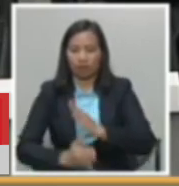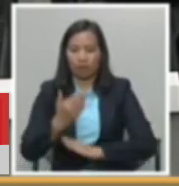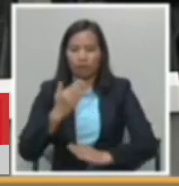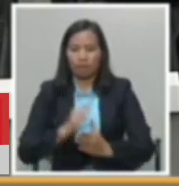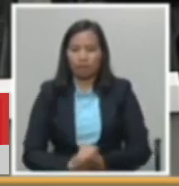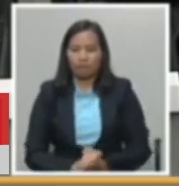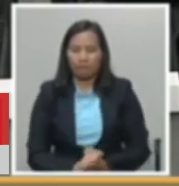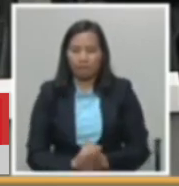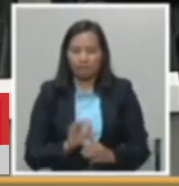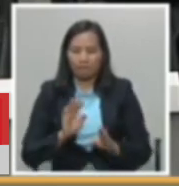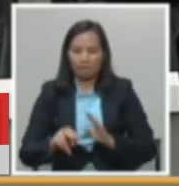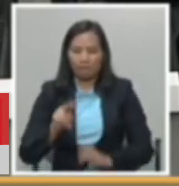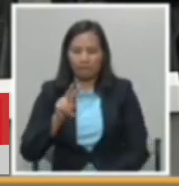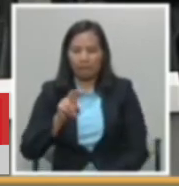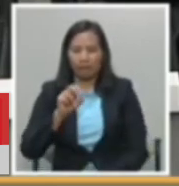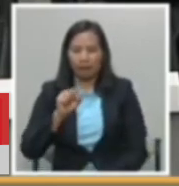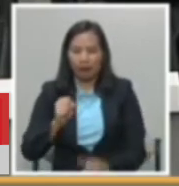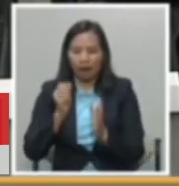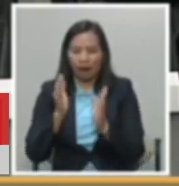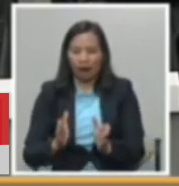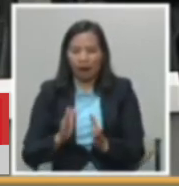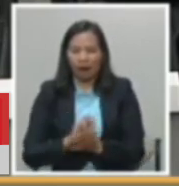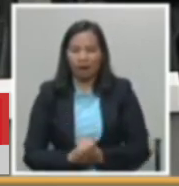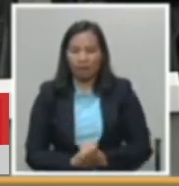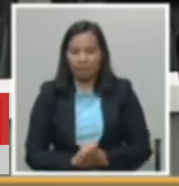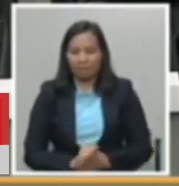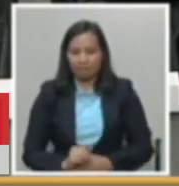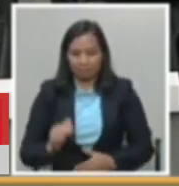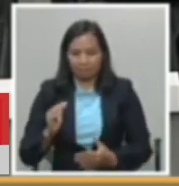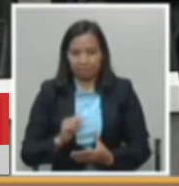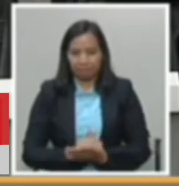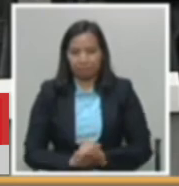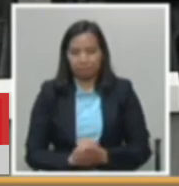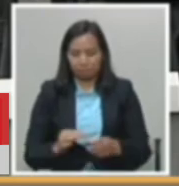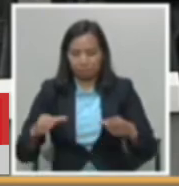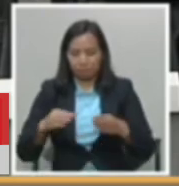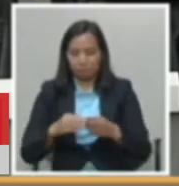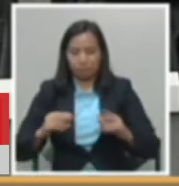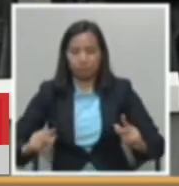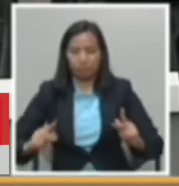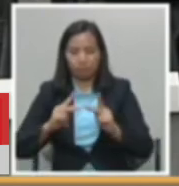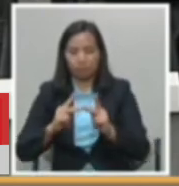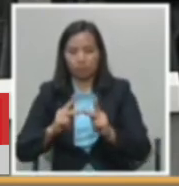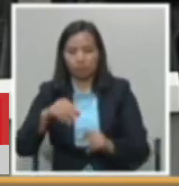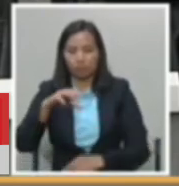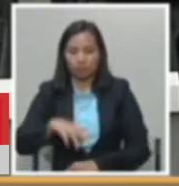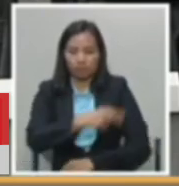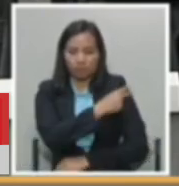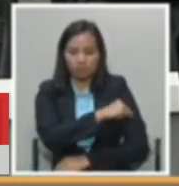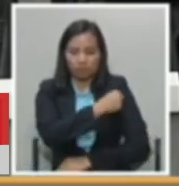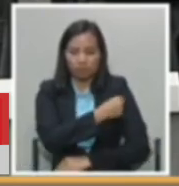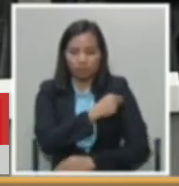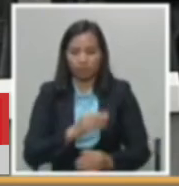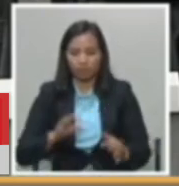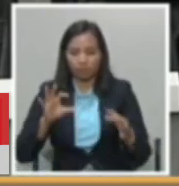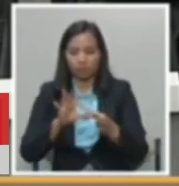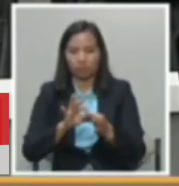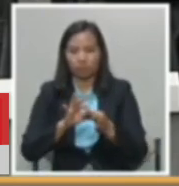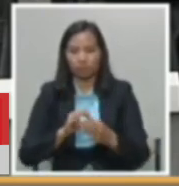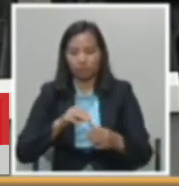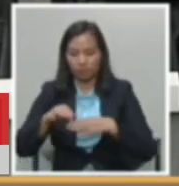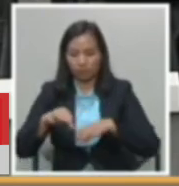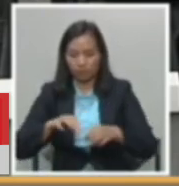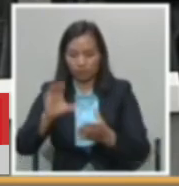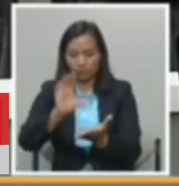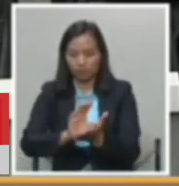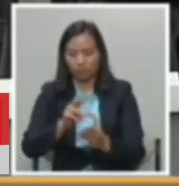ครับประมาณ 200,000 คนดังนั้นก็ต้องเรียนว่าในกลุ่มของกระทรวงสาธารณสุขและกระทรวงที่เกี่ยวข้องจะคงจะต้องจัดงบประมาณ